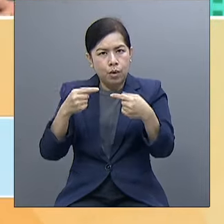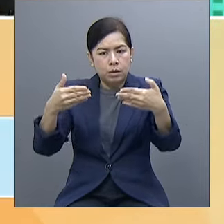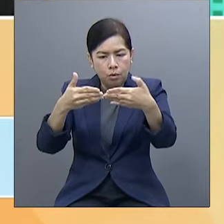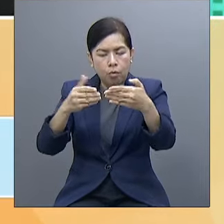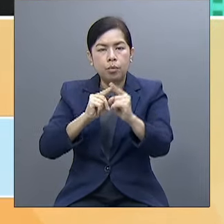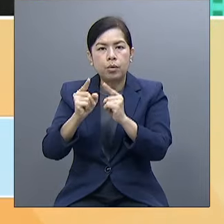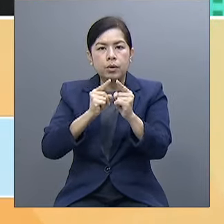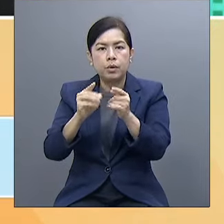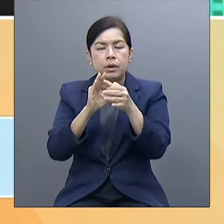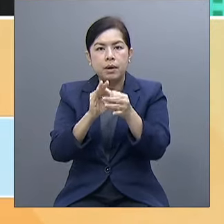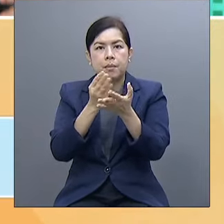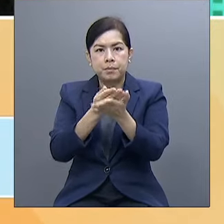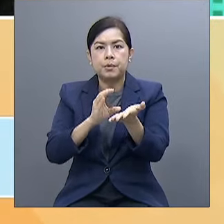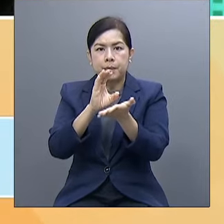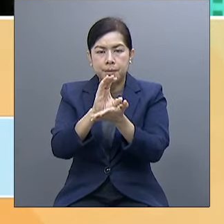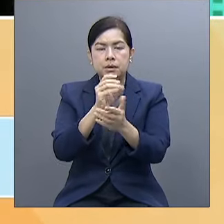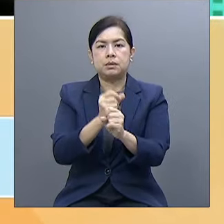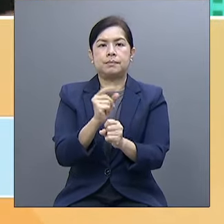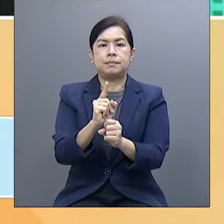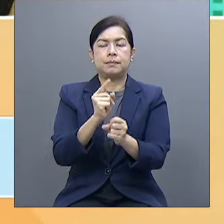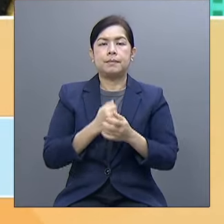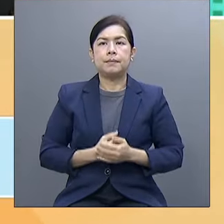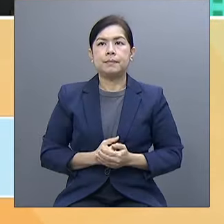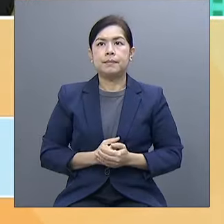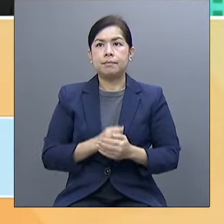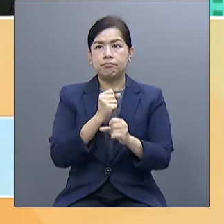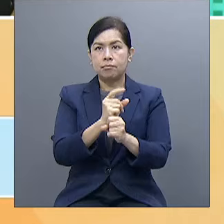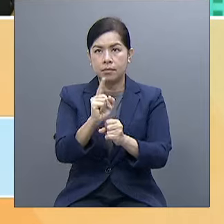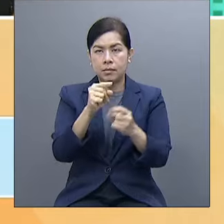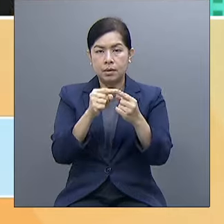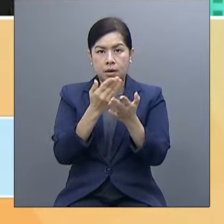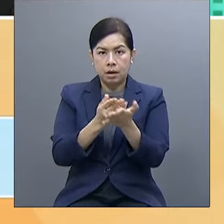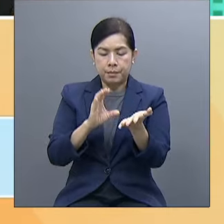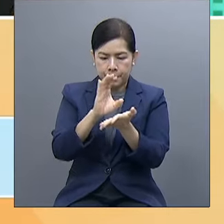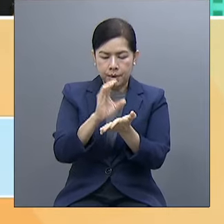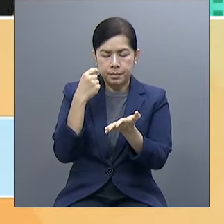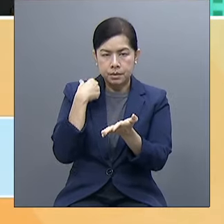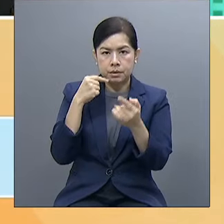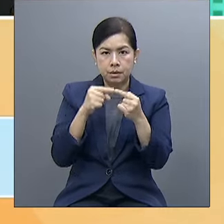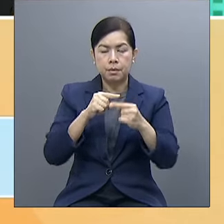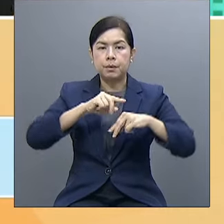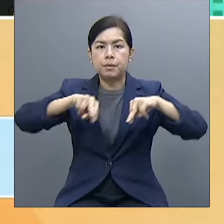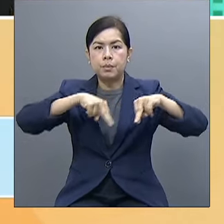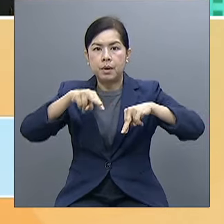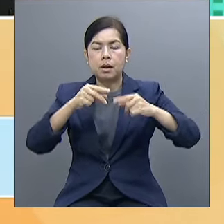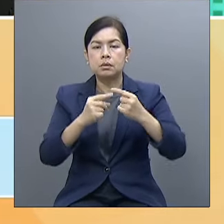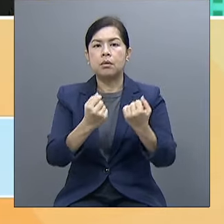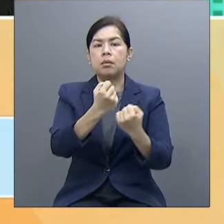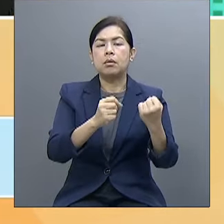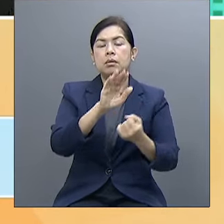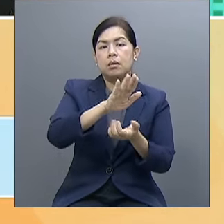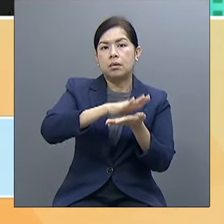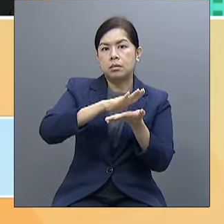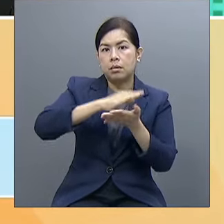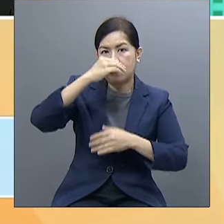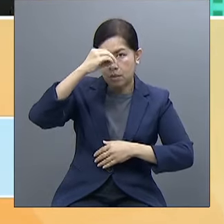รื่องงบประมาณเนี่ยนะฮะทำอย่างไรที่จะต้องดูแลโรงเรียนดูแลเด็กตรงนี้ให้สาม